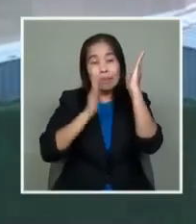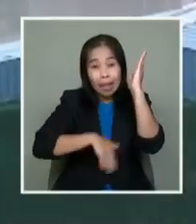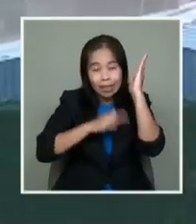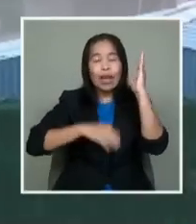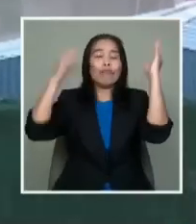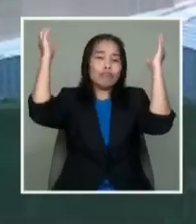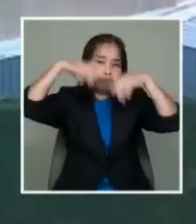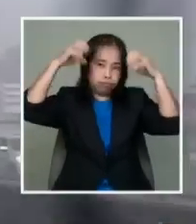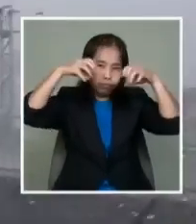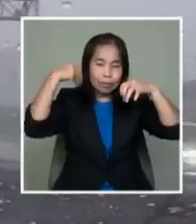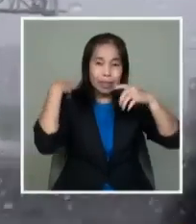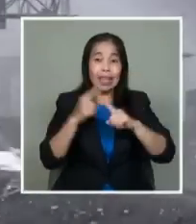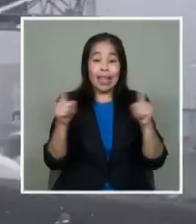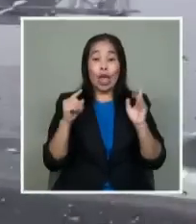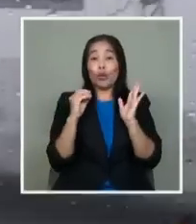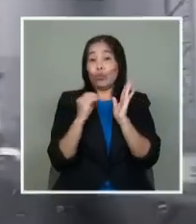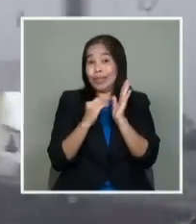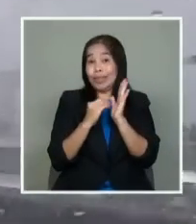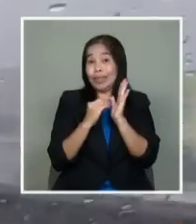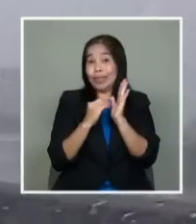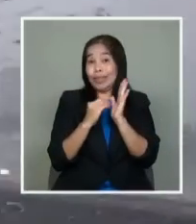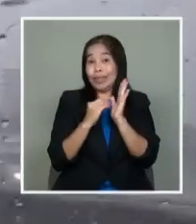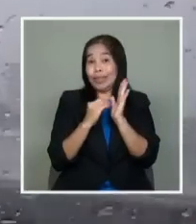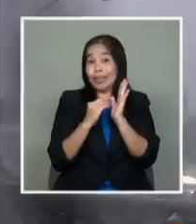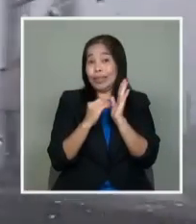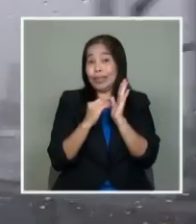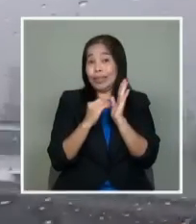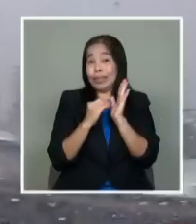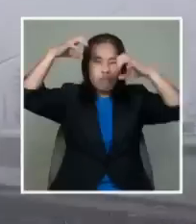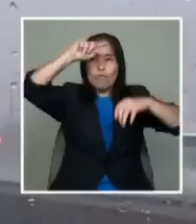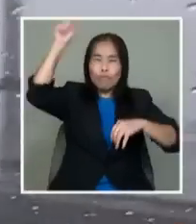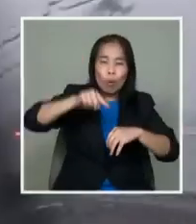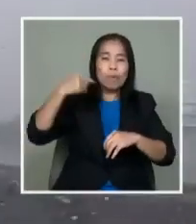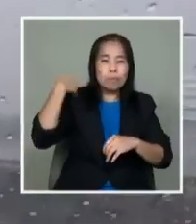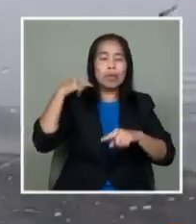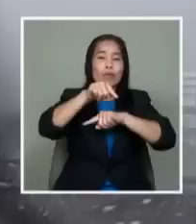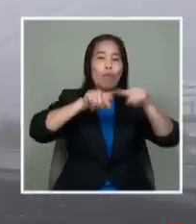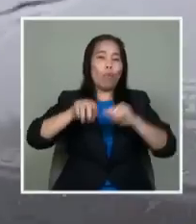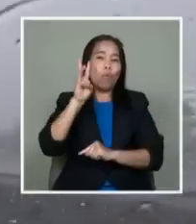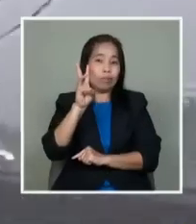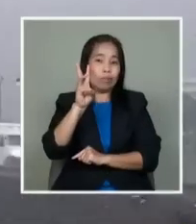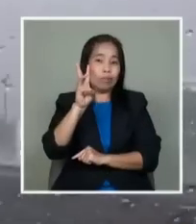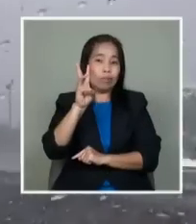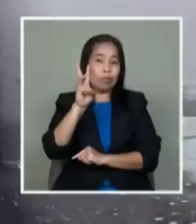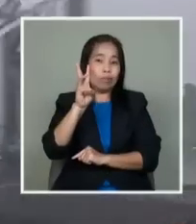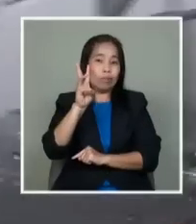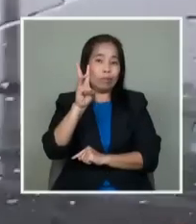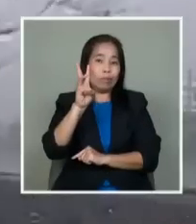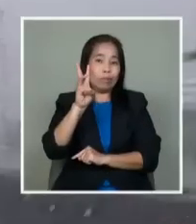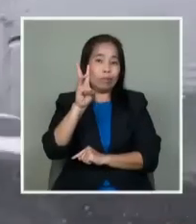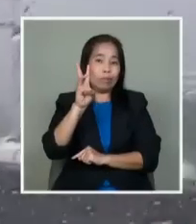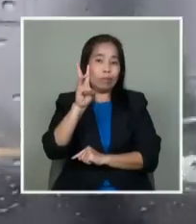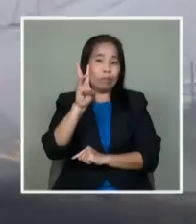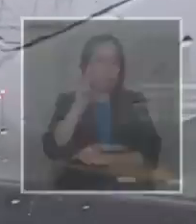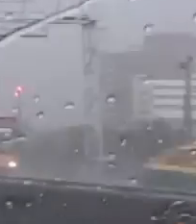นเช่นเดียวกันส่วนกรุงเทพมหานครปริมณฑลมีฝนฟ้าคะนองร้อยละ60ของพื้นที่นะคะเตือนประชาชนระมัด